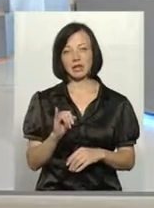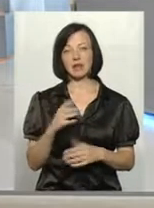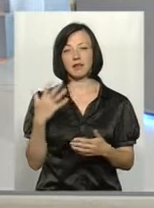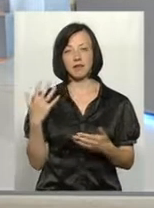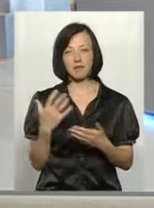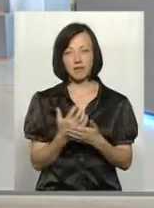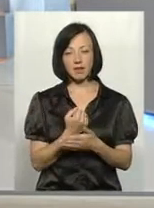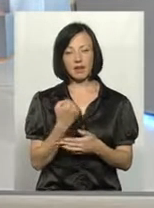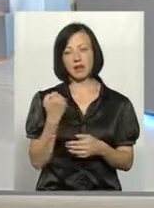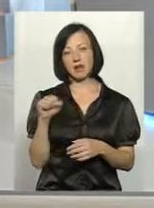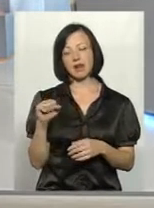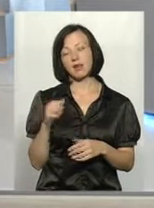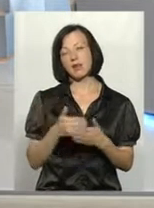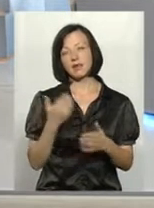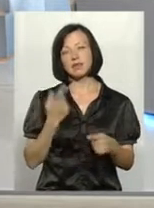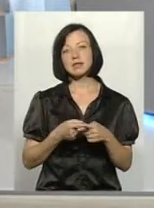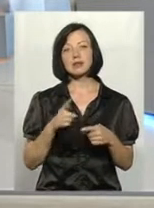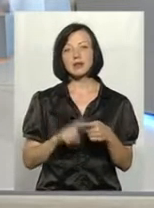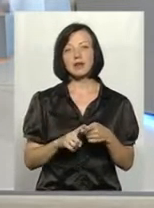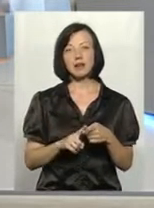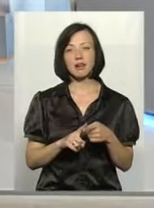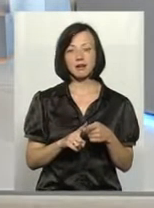виграє від цих